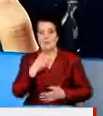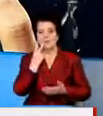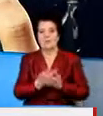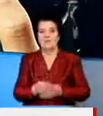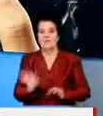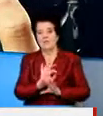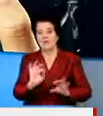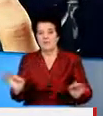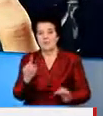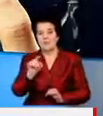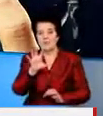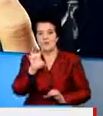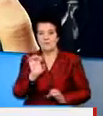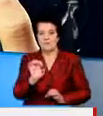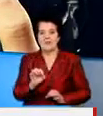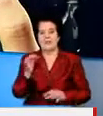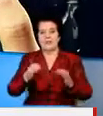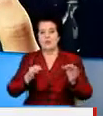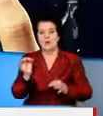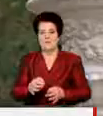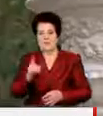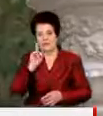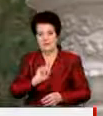priveliștea perfectă pentru o fotografie de toamnă memorabilă.